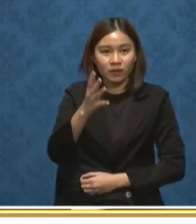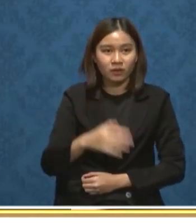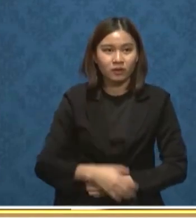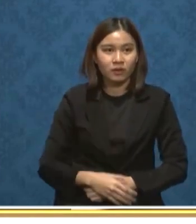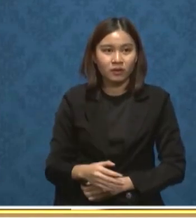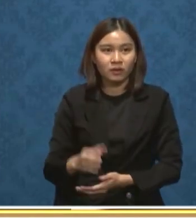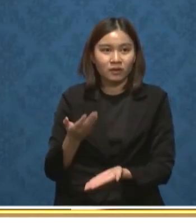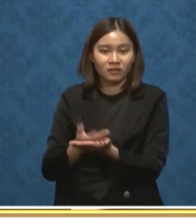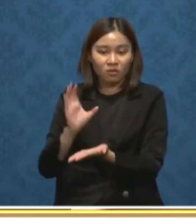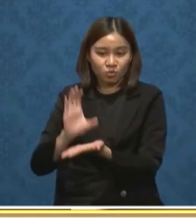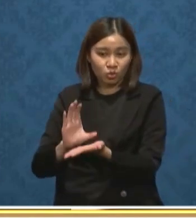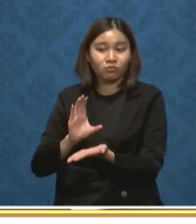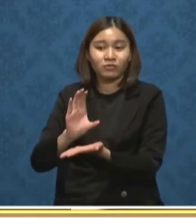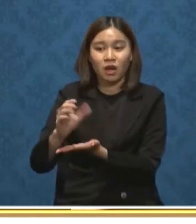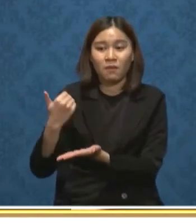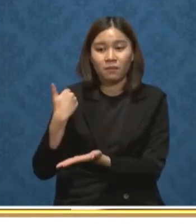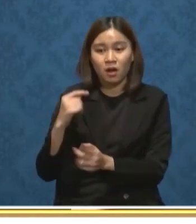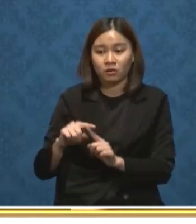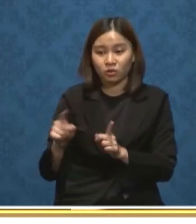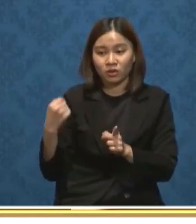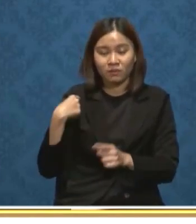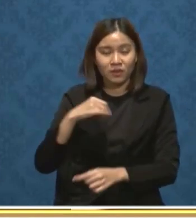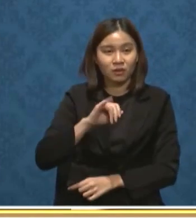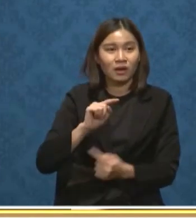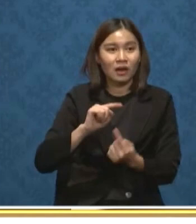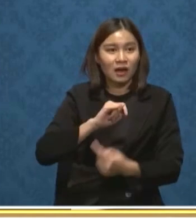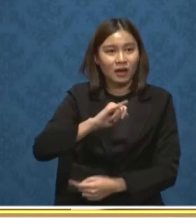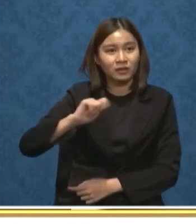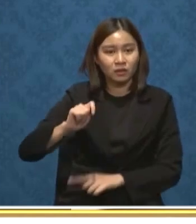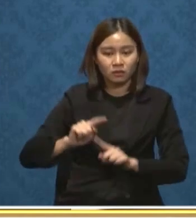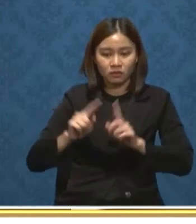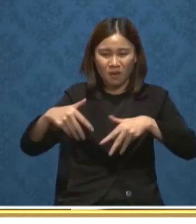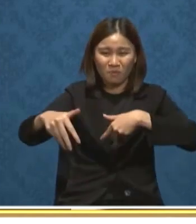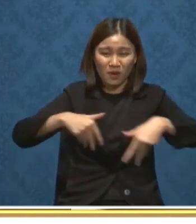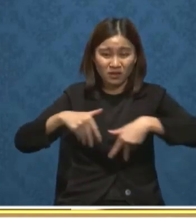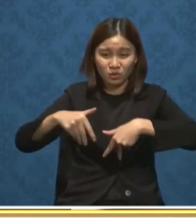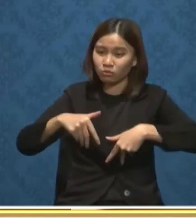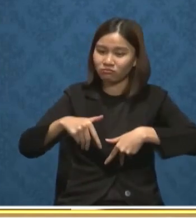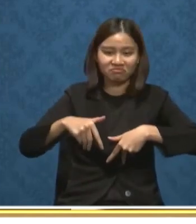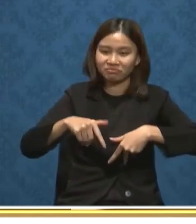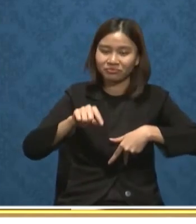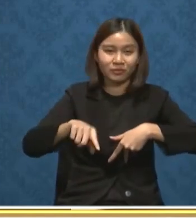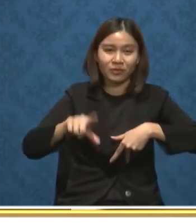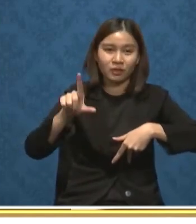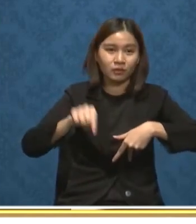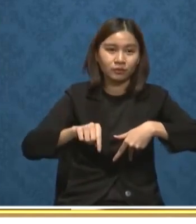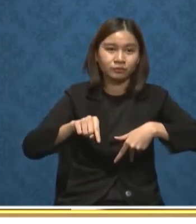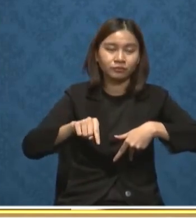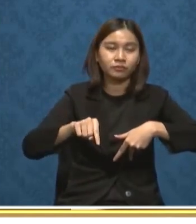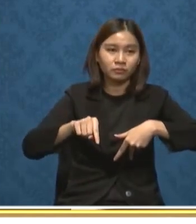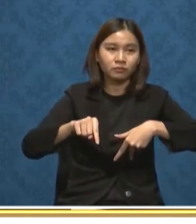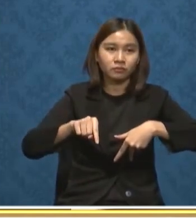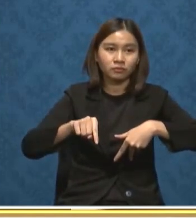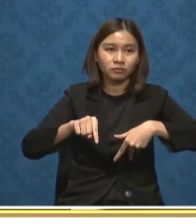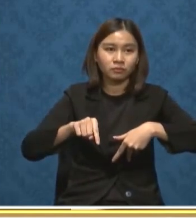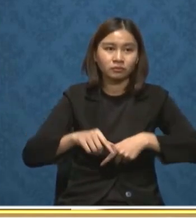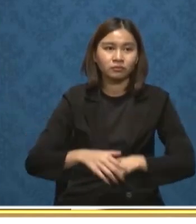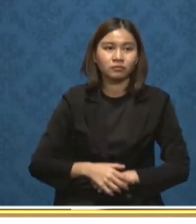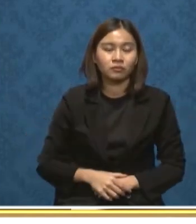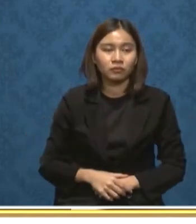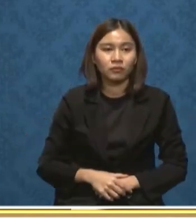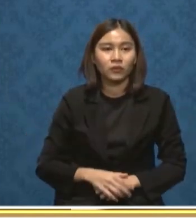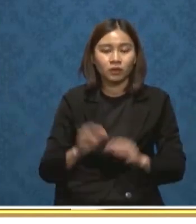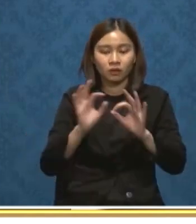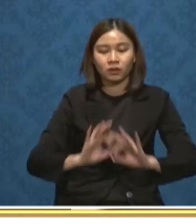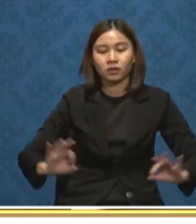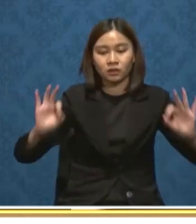ที่ใทนมีอัตเดอร ตอนนี้ไมมอตเดรแลม FITแตปชาชนคซ้อถูกมาก นะฮะแล